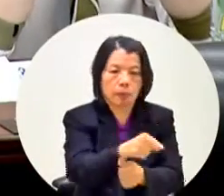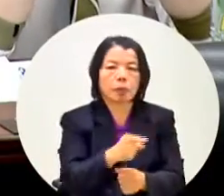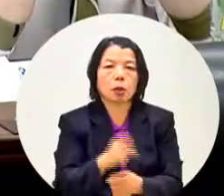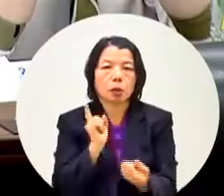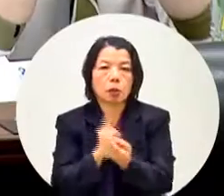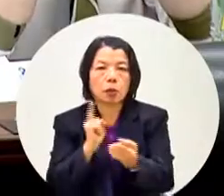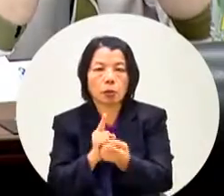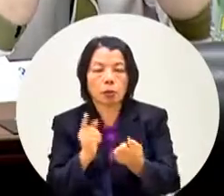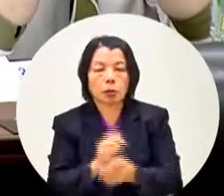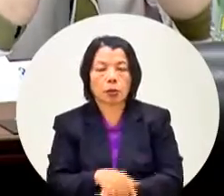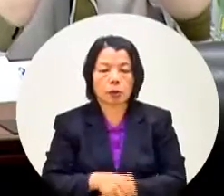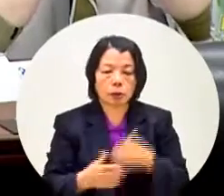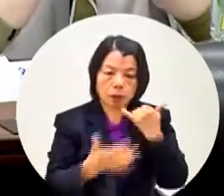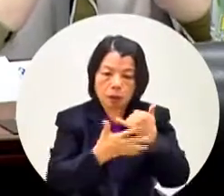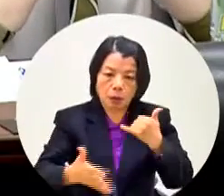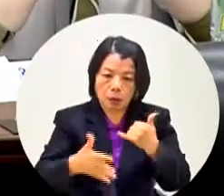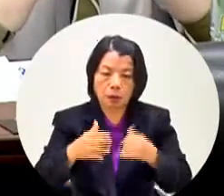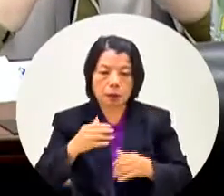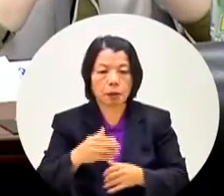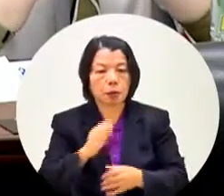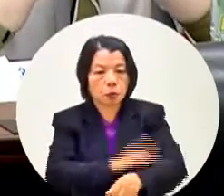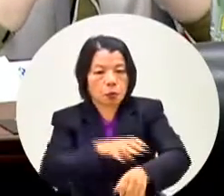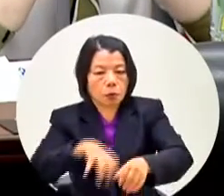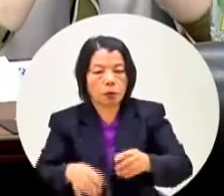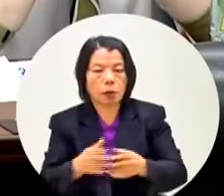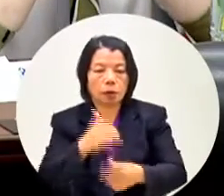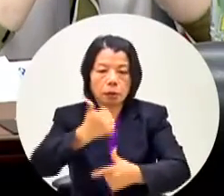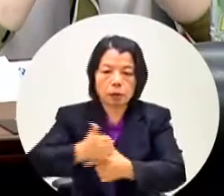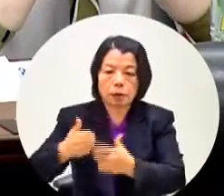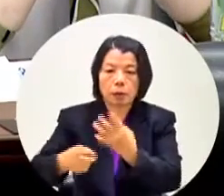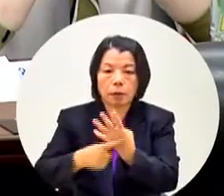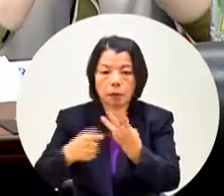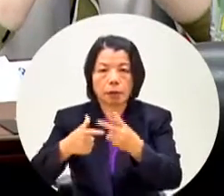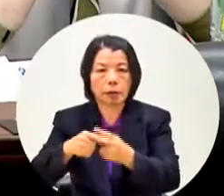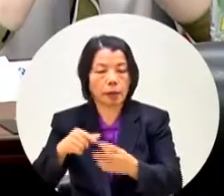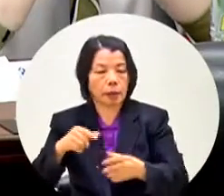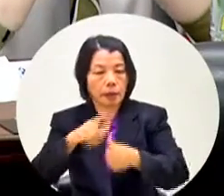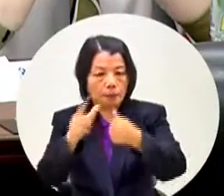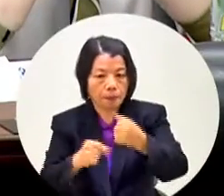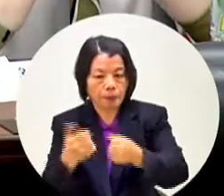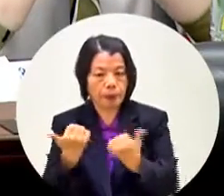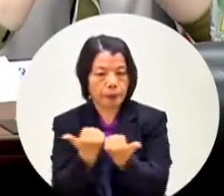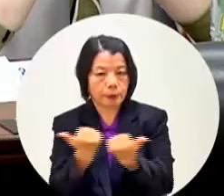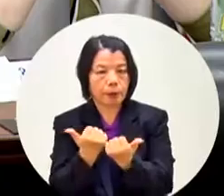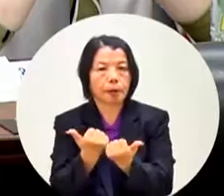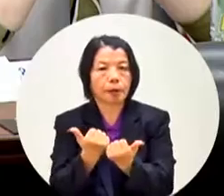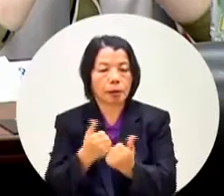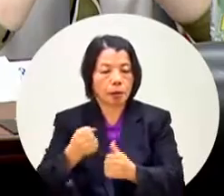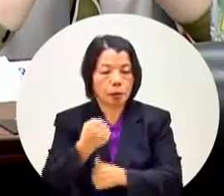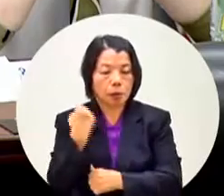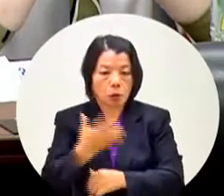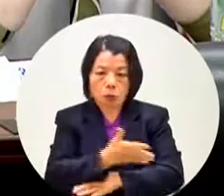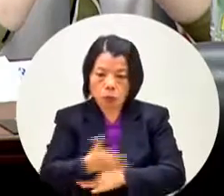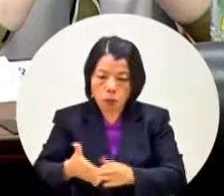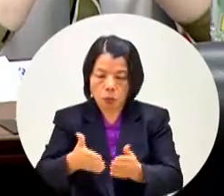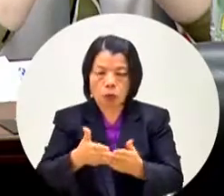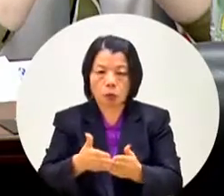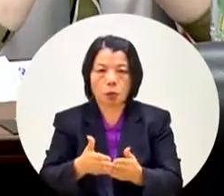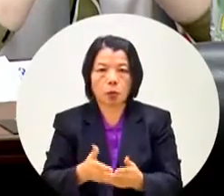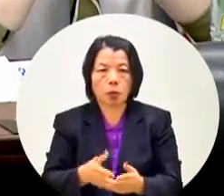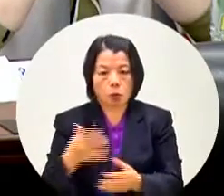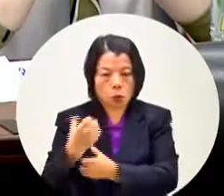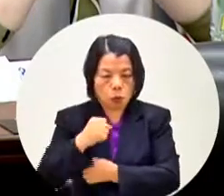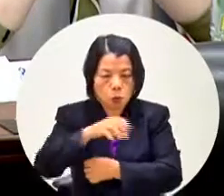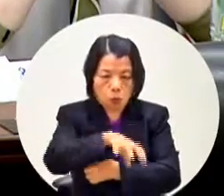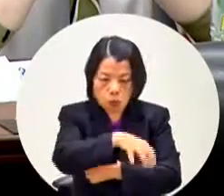常重大的意义，因为我们高雄拥有独步全国的陆海空的一个三大聚落，好，比如说像凤山的